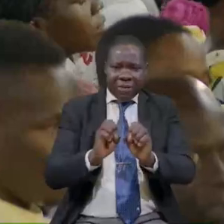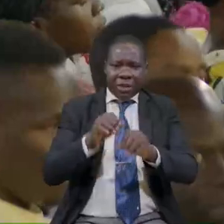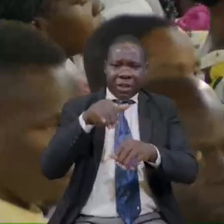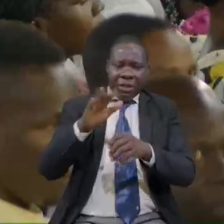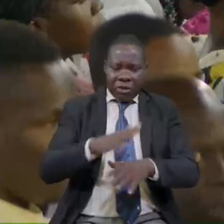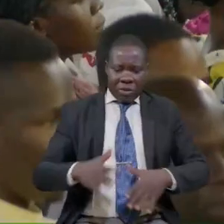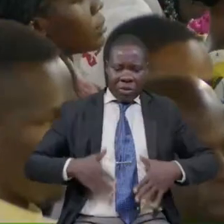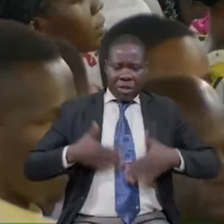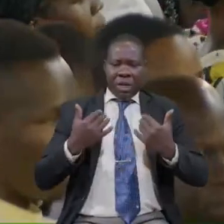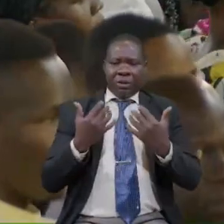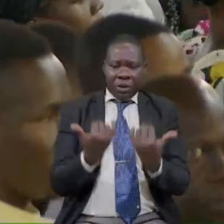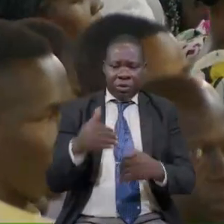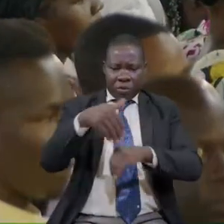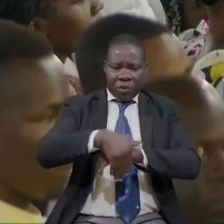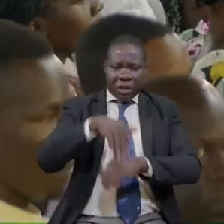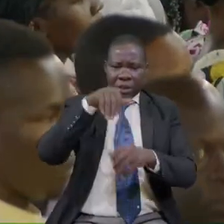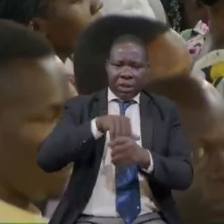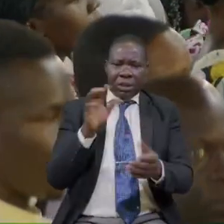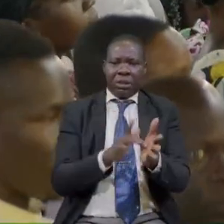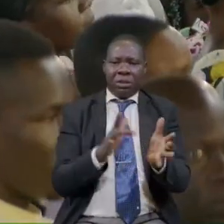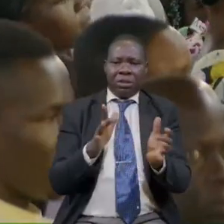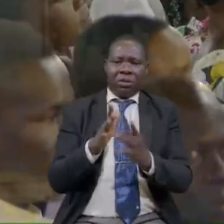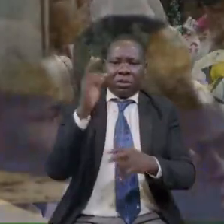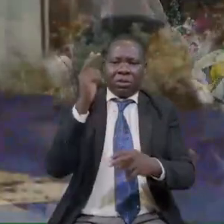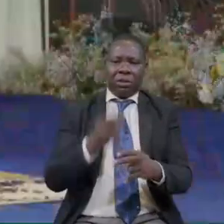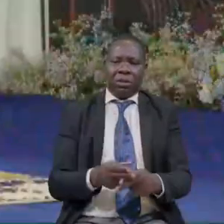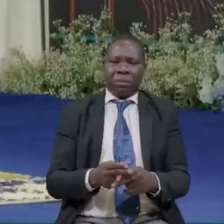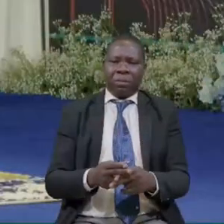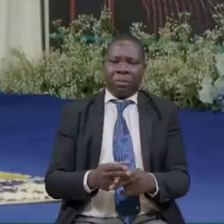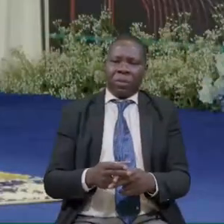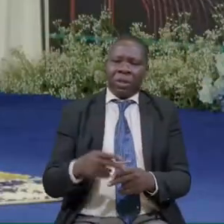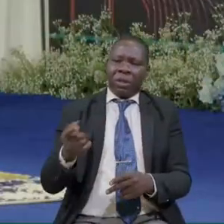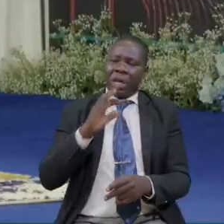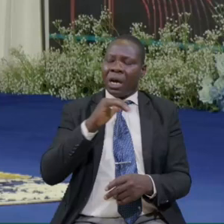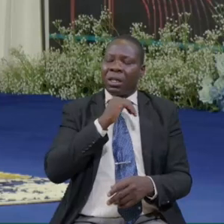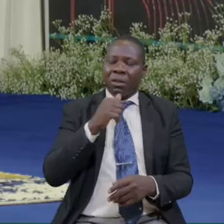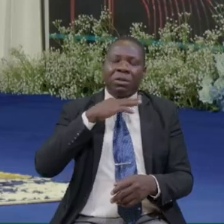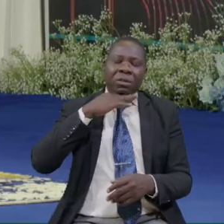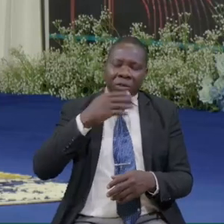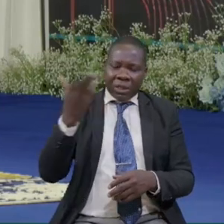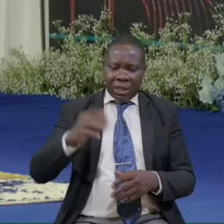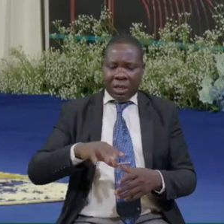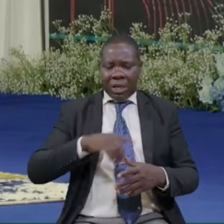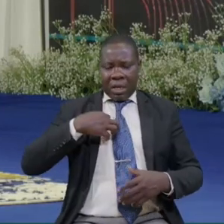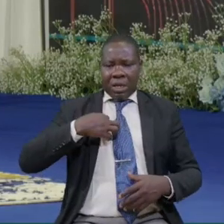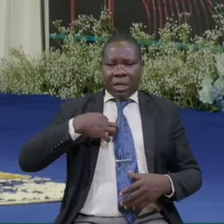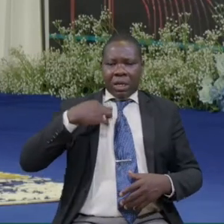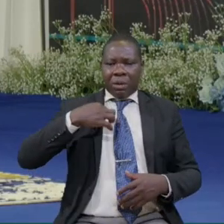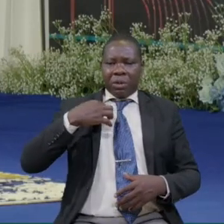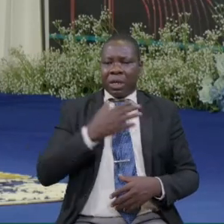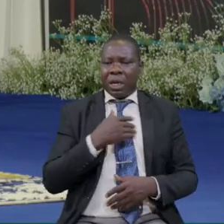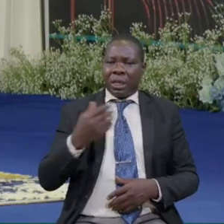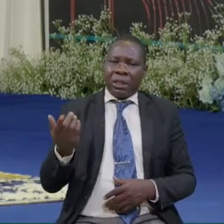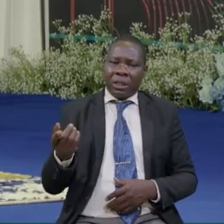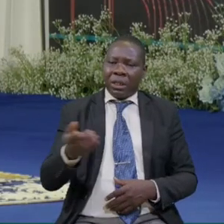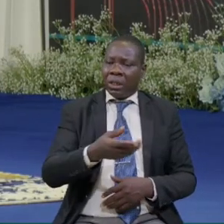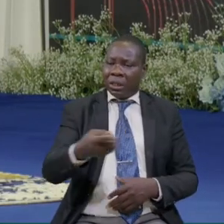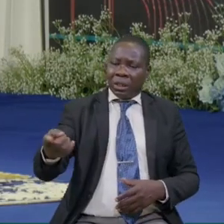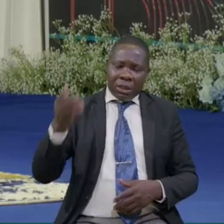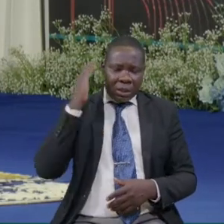vie ce jour au nom de Jésus-Christ. Et non pas souillé leurs vêtements, ils